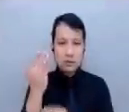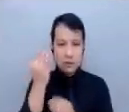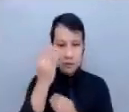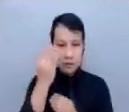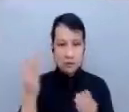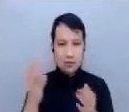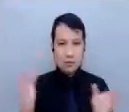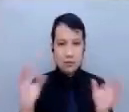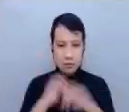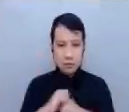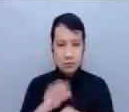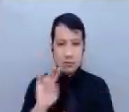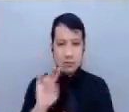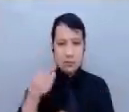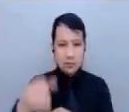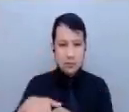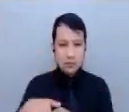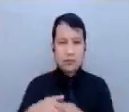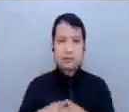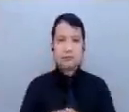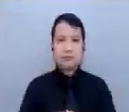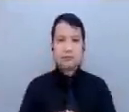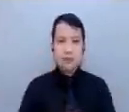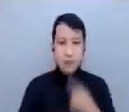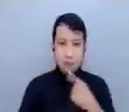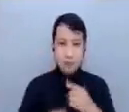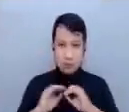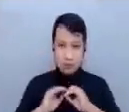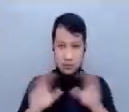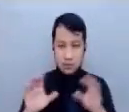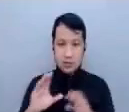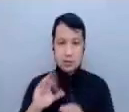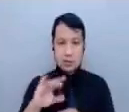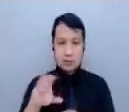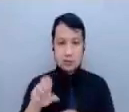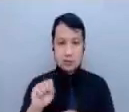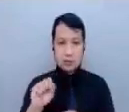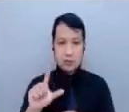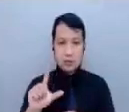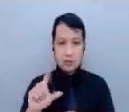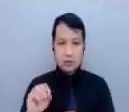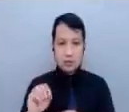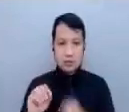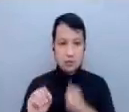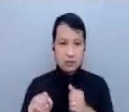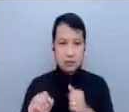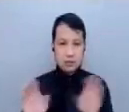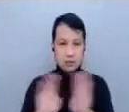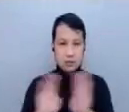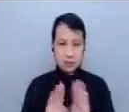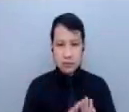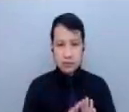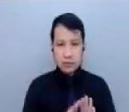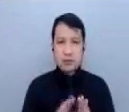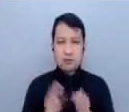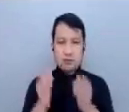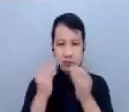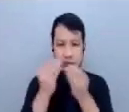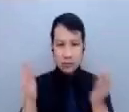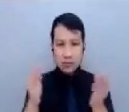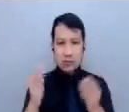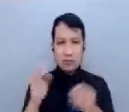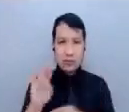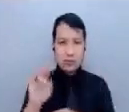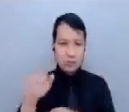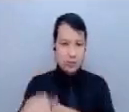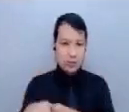alas 7 ng gabi. Pero paman, nilinaw ni Cascuejo na hindi agad magsasara ang mga presinto pagsapit ng alas 7 ng gabi